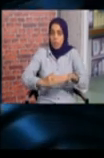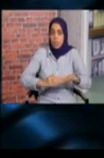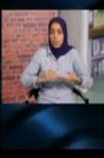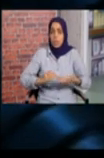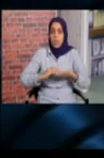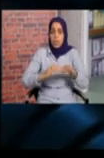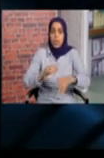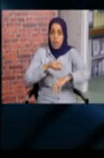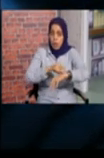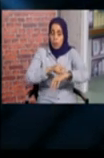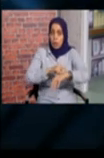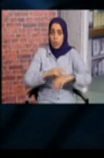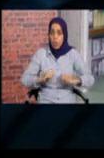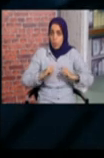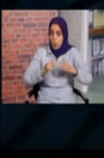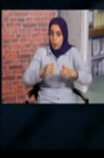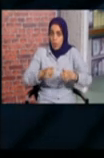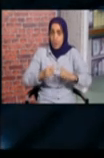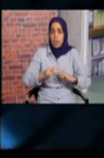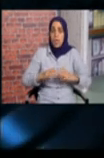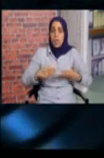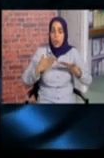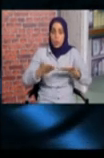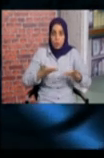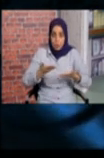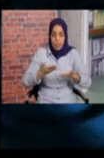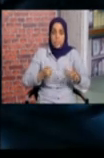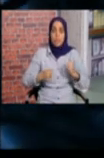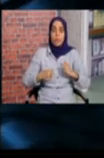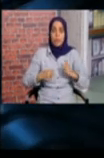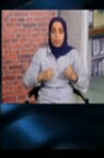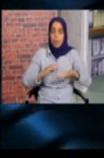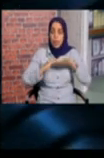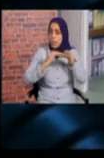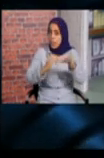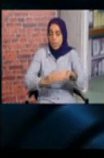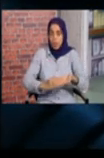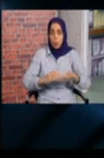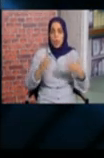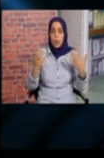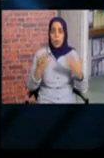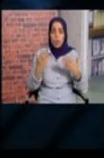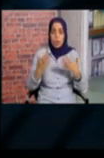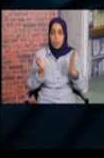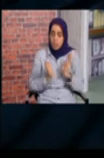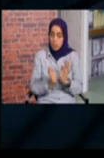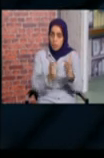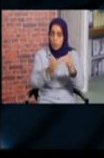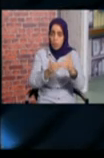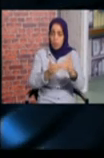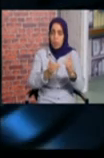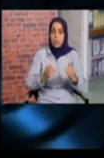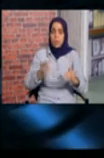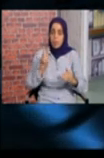كان المريض عنده رغبه بالعلاج فبنحيله الى احد المراكز التابعه او الشريكه مع الصندوق اللي وصل عددهم